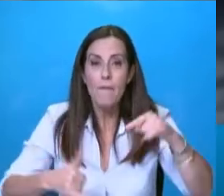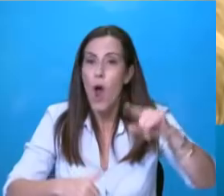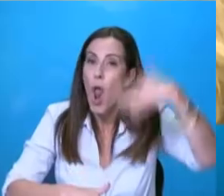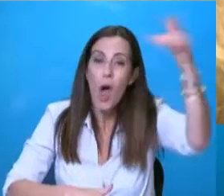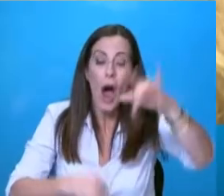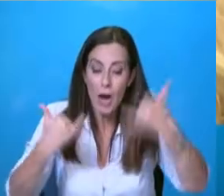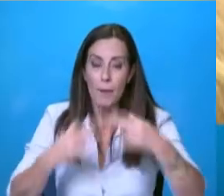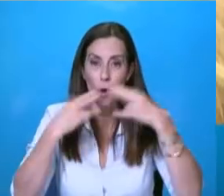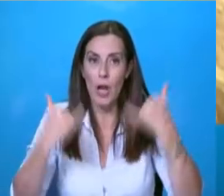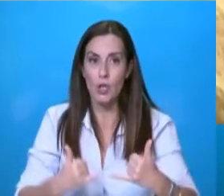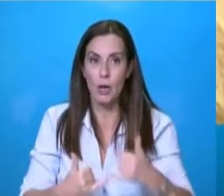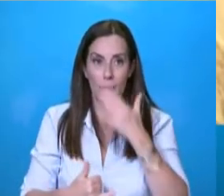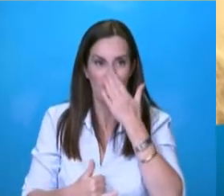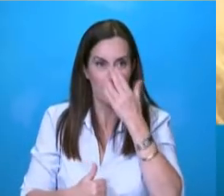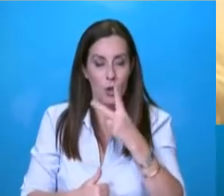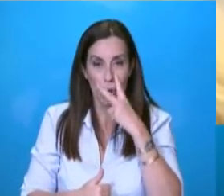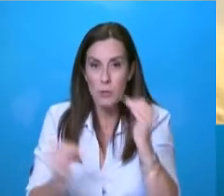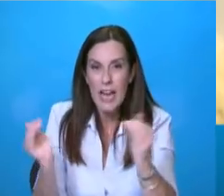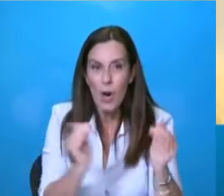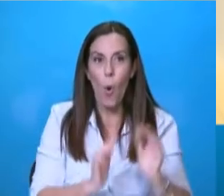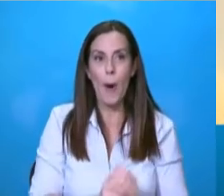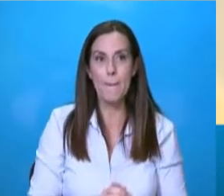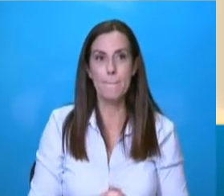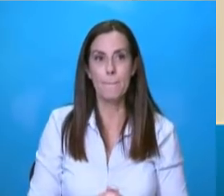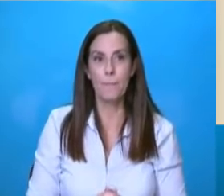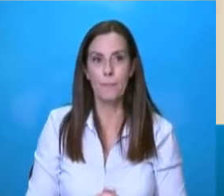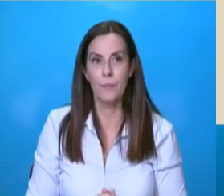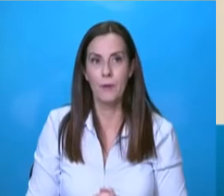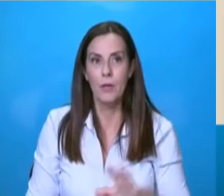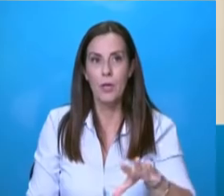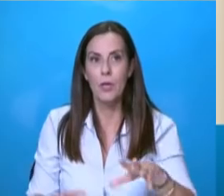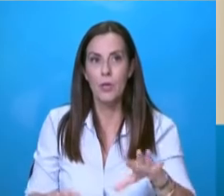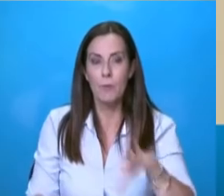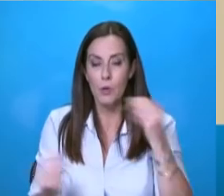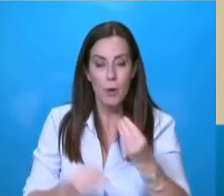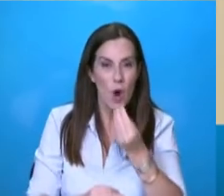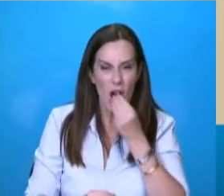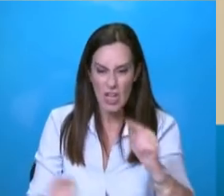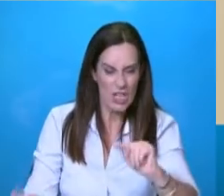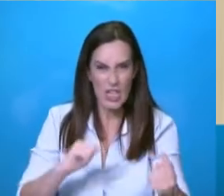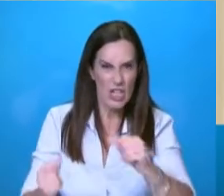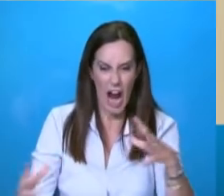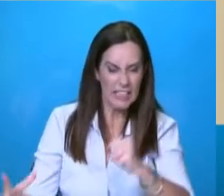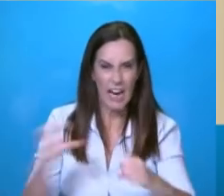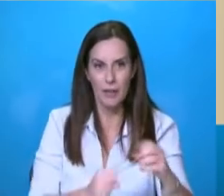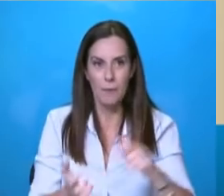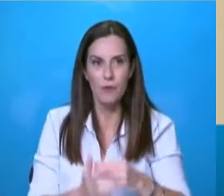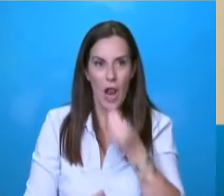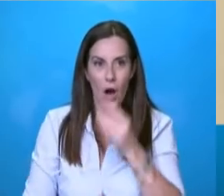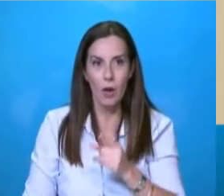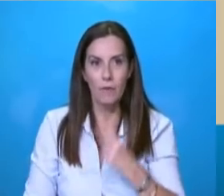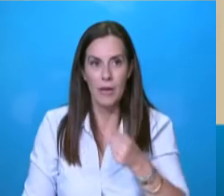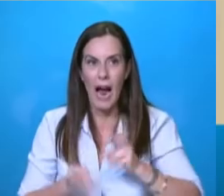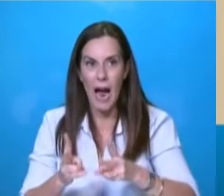ועכשיו. כשרואים שני גורים... שמצאו משהו לאכול ורבים אחד עם השני ואחד